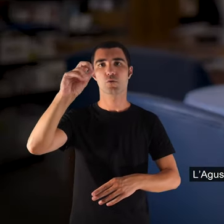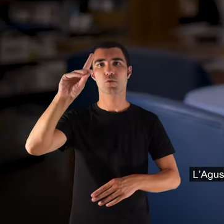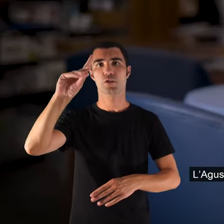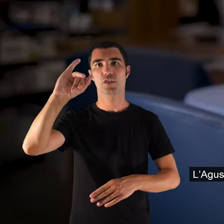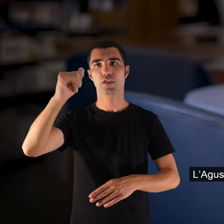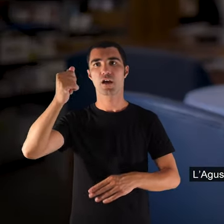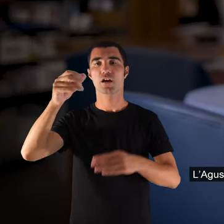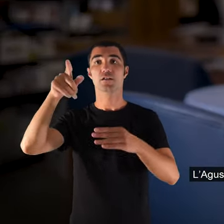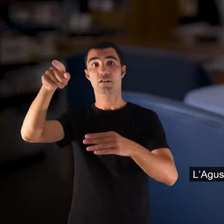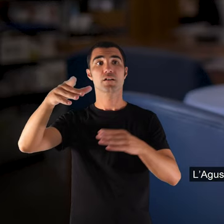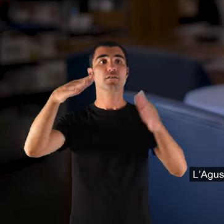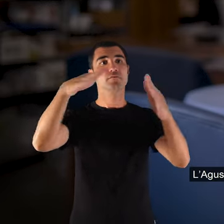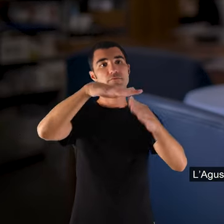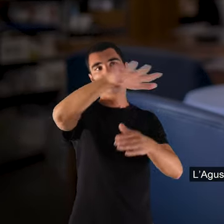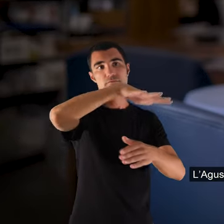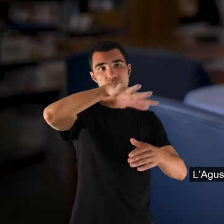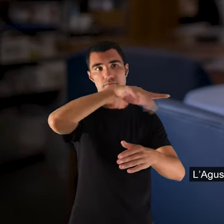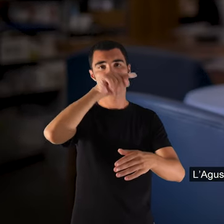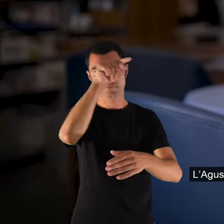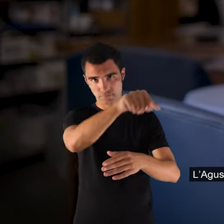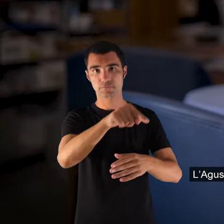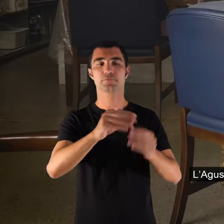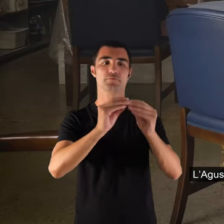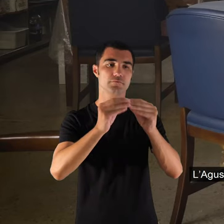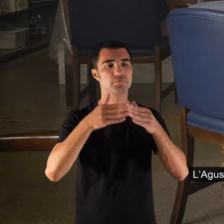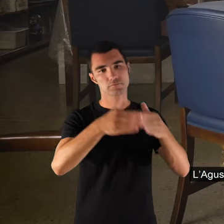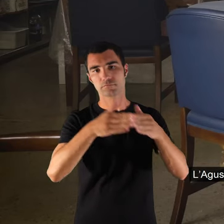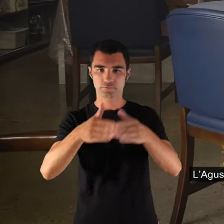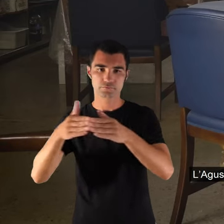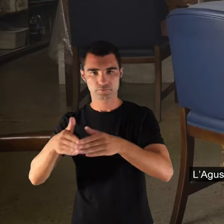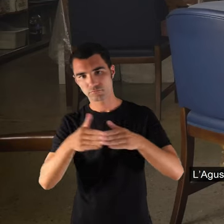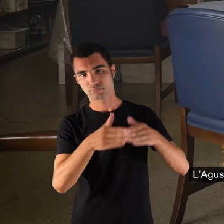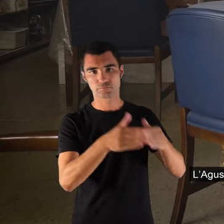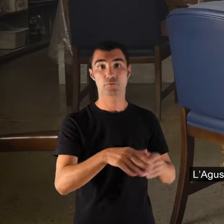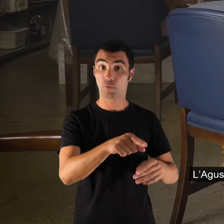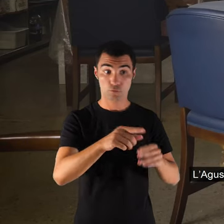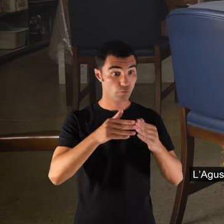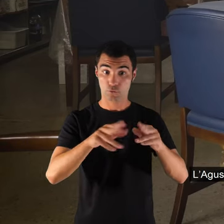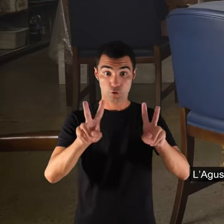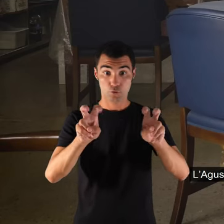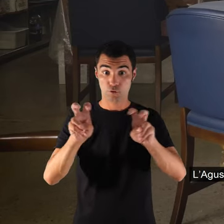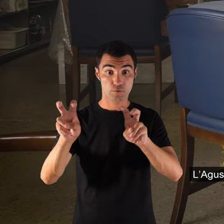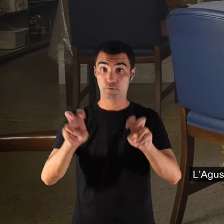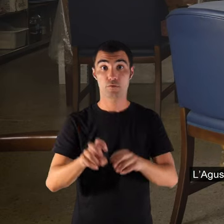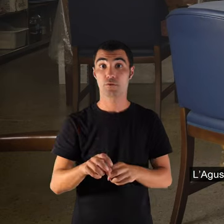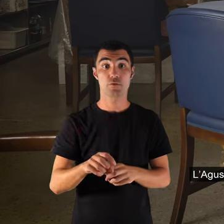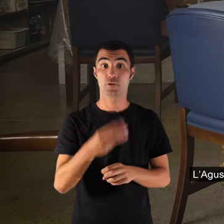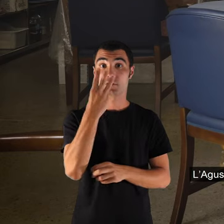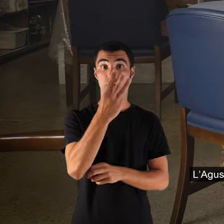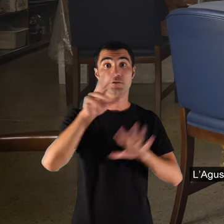deien, per fer una barca. I l'Agustí era nova, i tenia 38